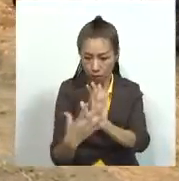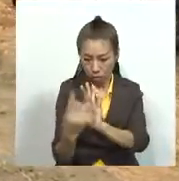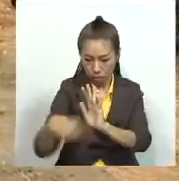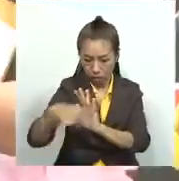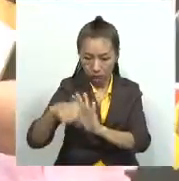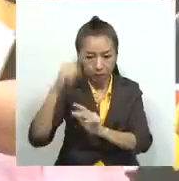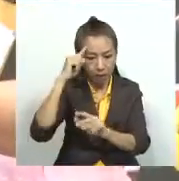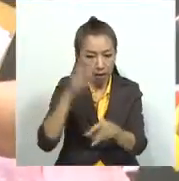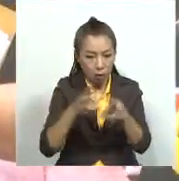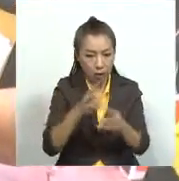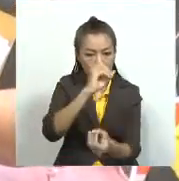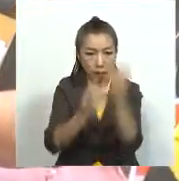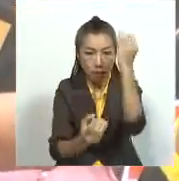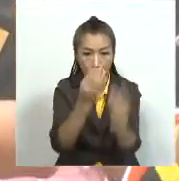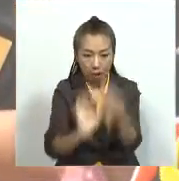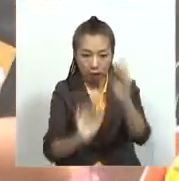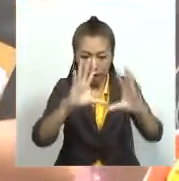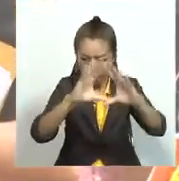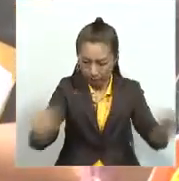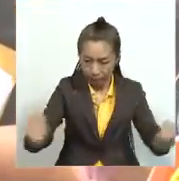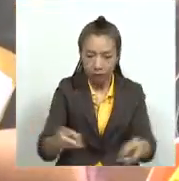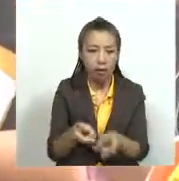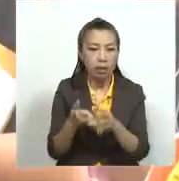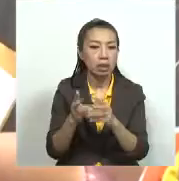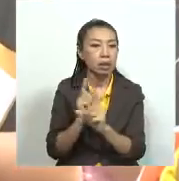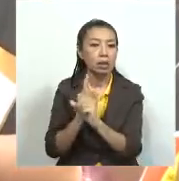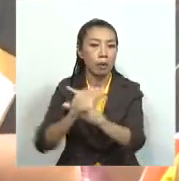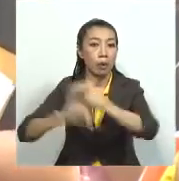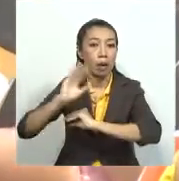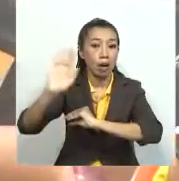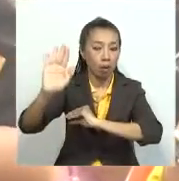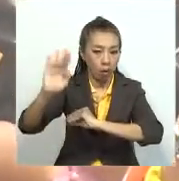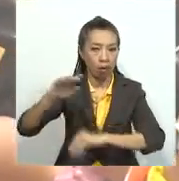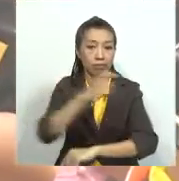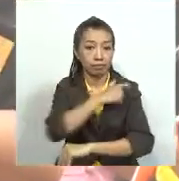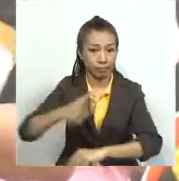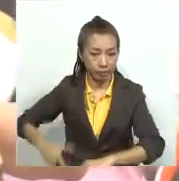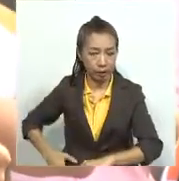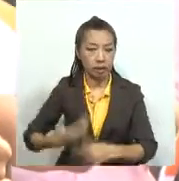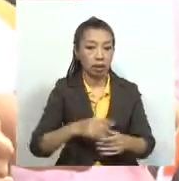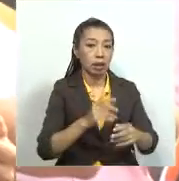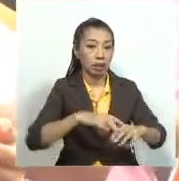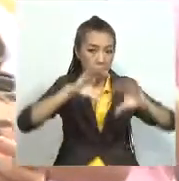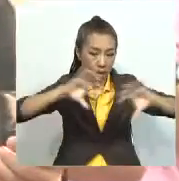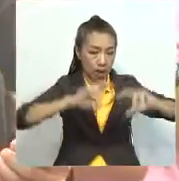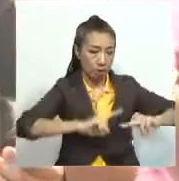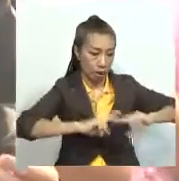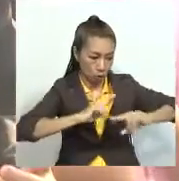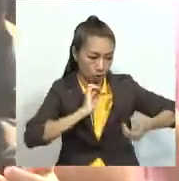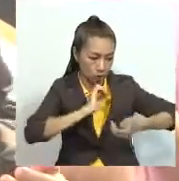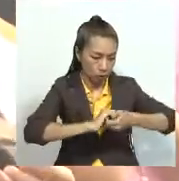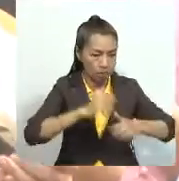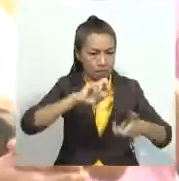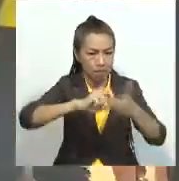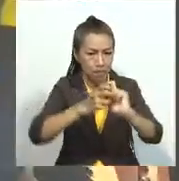ไฟป่าตามแนวพระราชดำริให้เป็นรูปธรรมส่วนหน่วยงานภาครัฐอื่นๆก็ร่วมกับภาคเอกชนขณะนี้กำลังช่วยกันบรรเทาปัญ